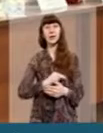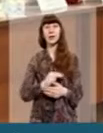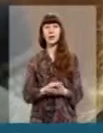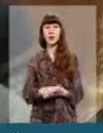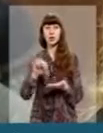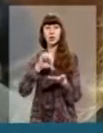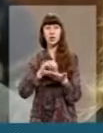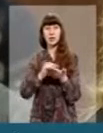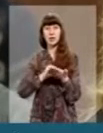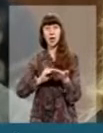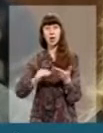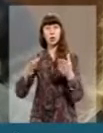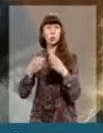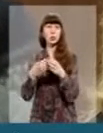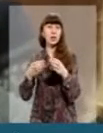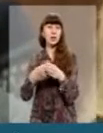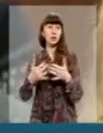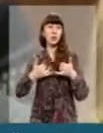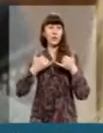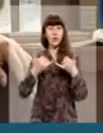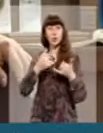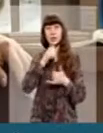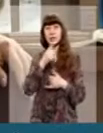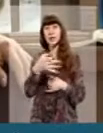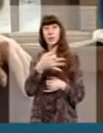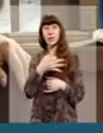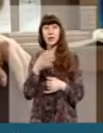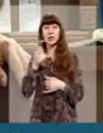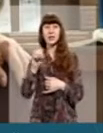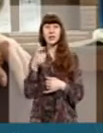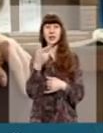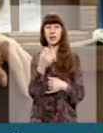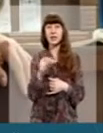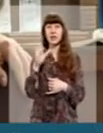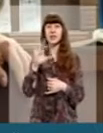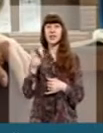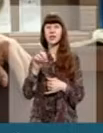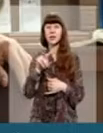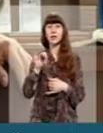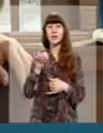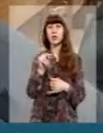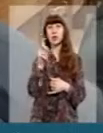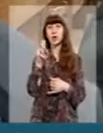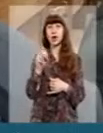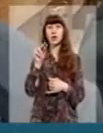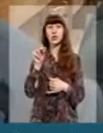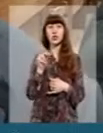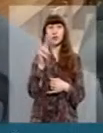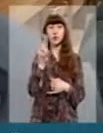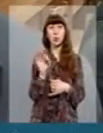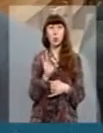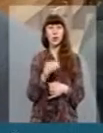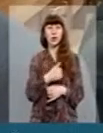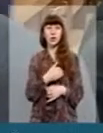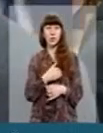член Союза журналистов Казахстана, почетный гражданин Кустанайской области Сергей Васильевич Харченко. Я бы ему хотел, в первую очередь,